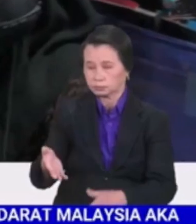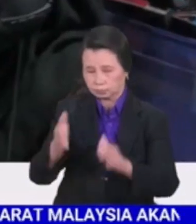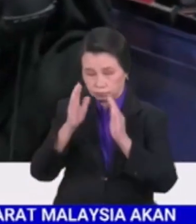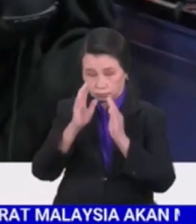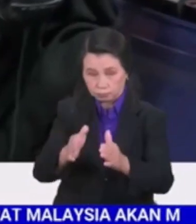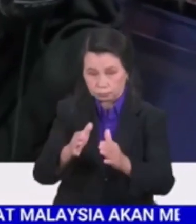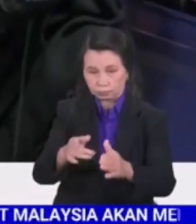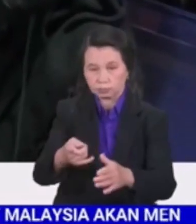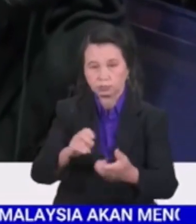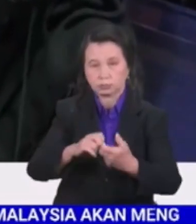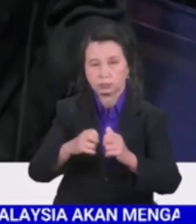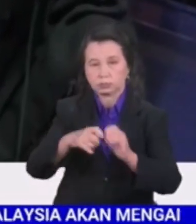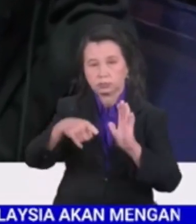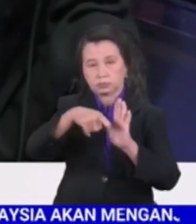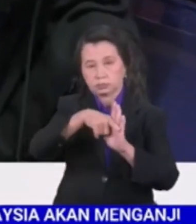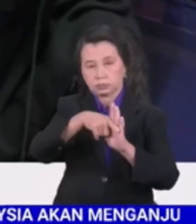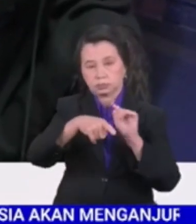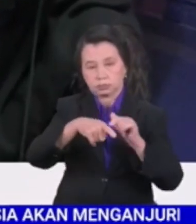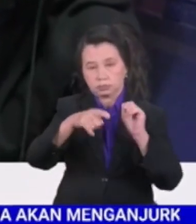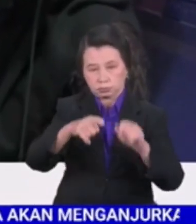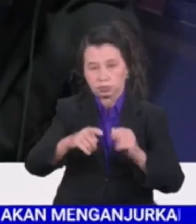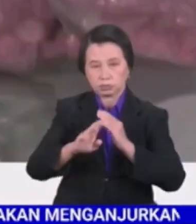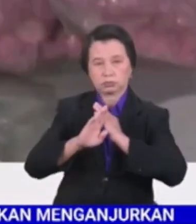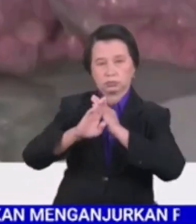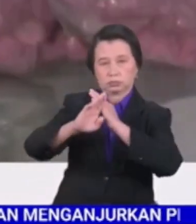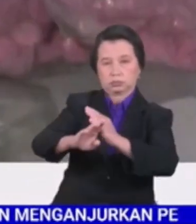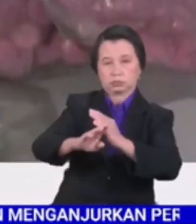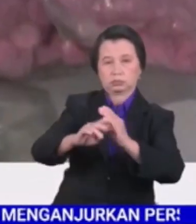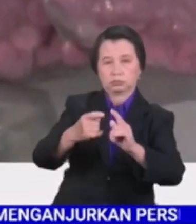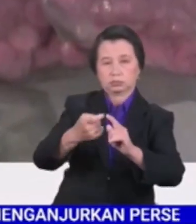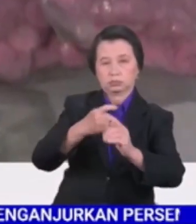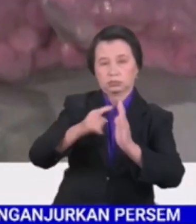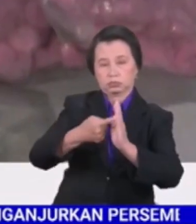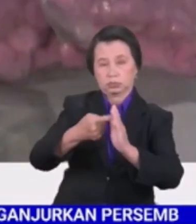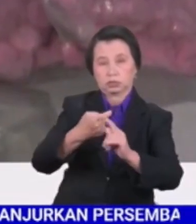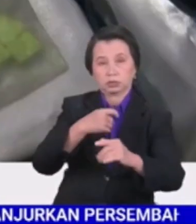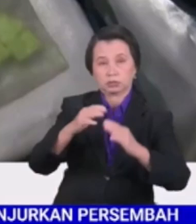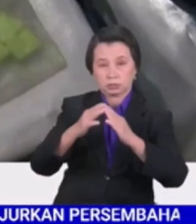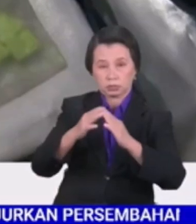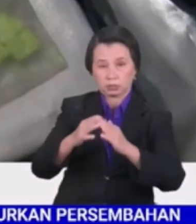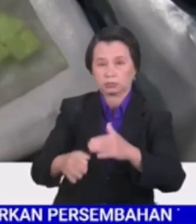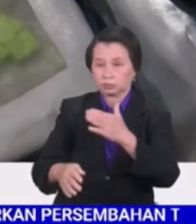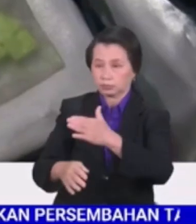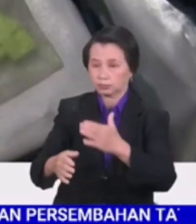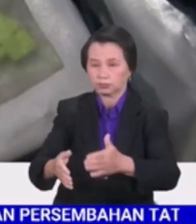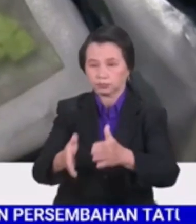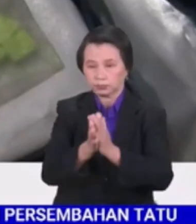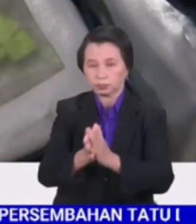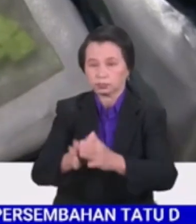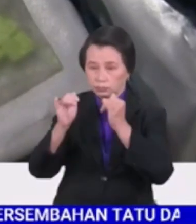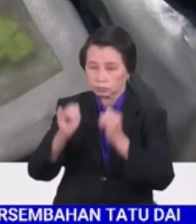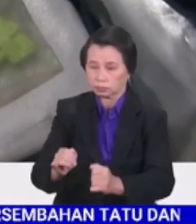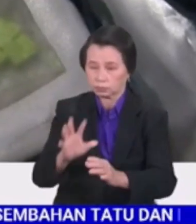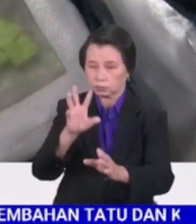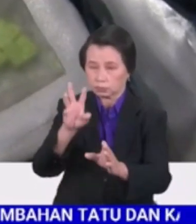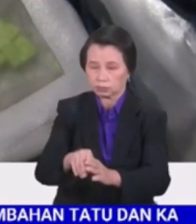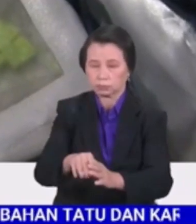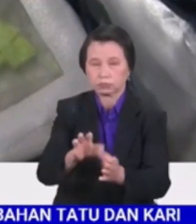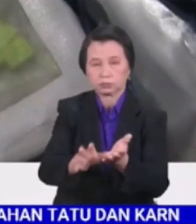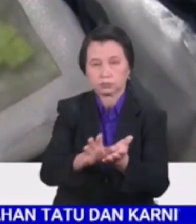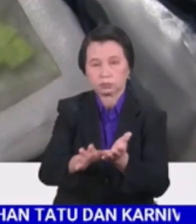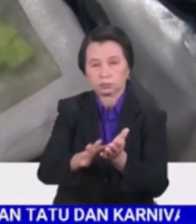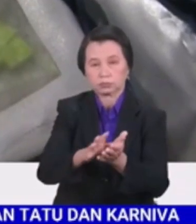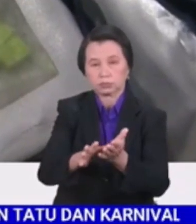menekankan bahwa gejala negatif ini perlu dibendung bermula dari rumah beliau turut menyeru kepada individu yang terjebak dengan